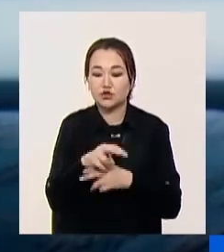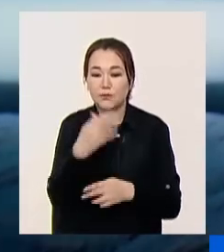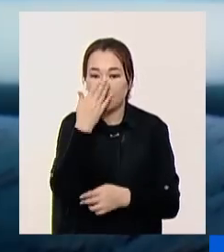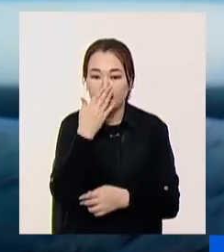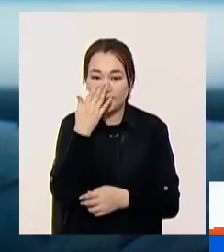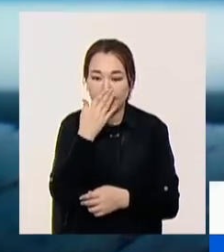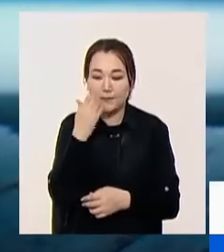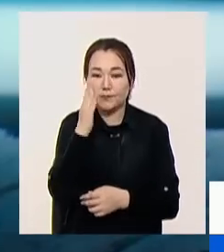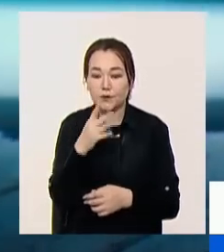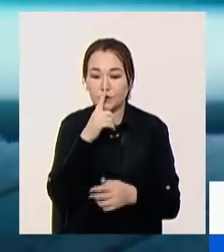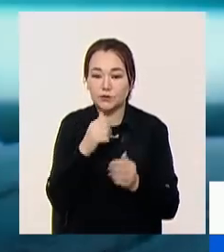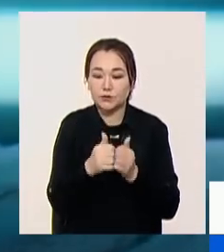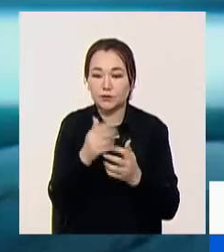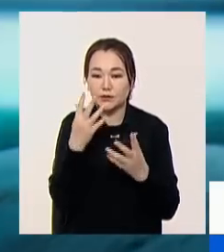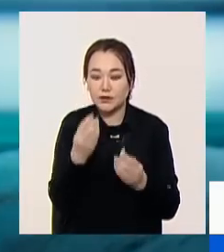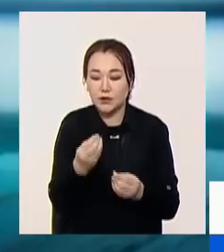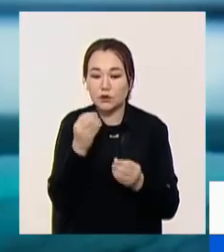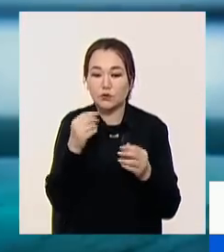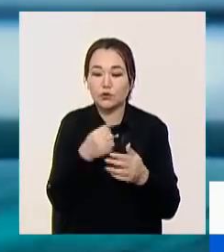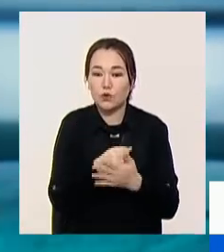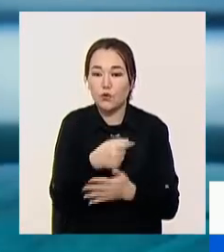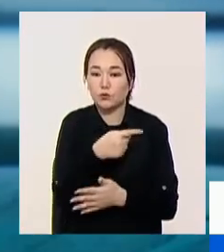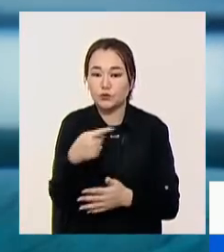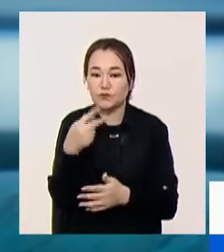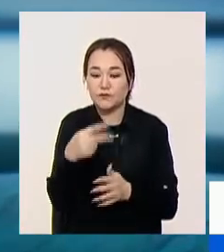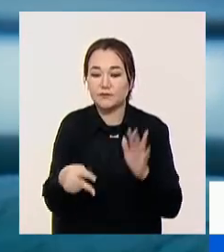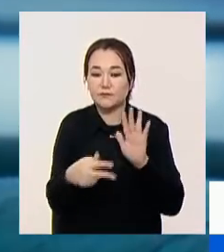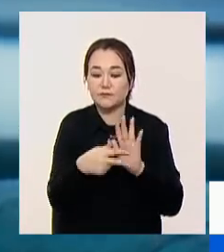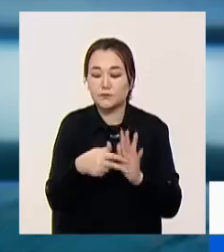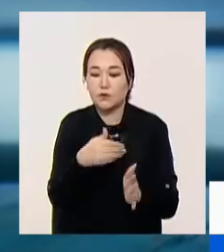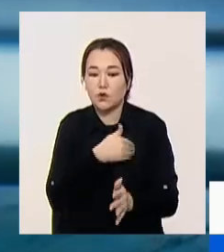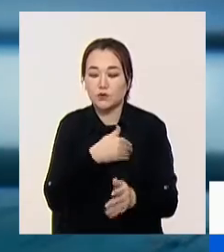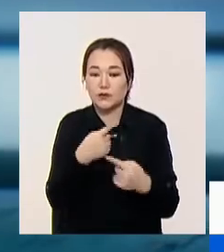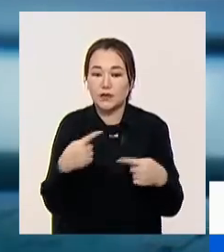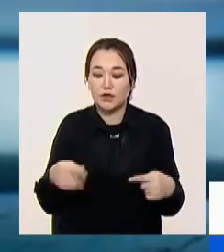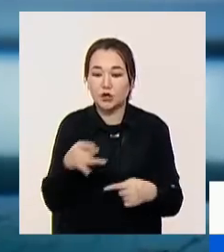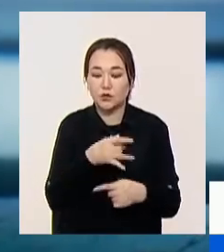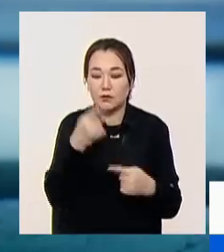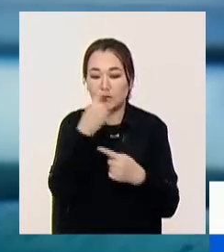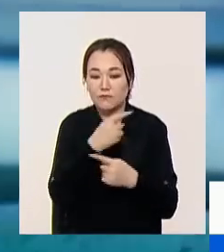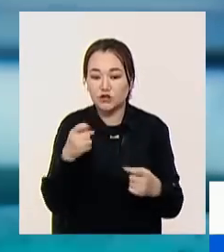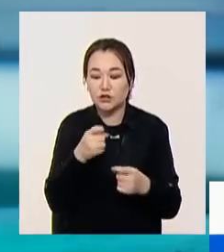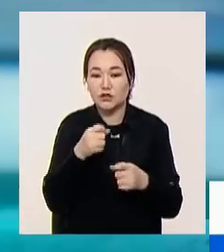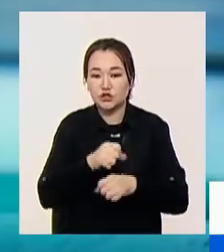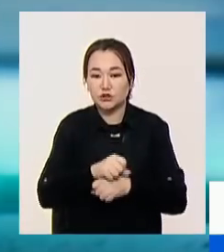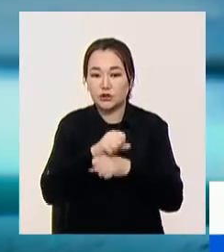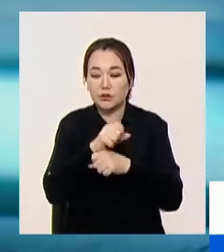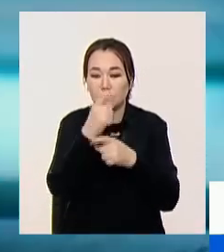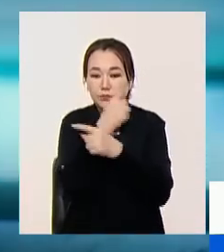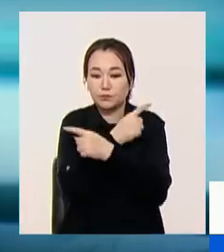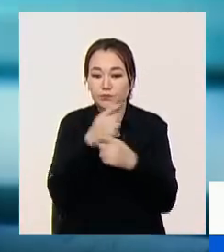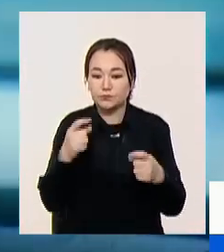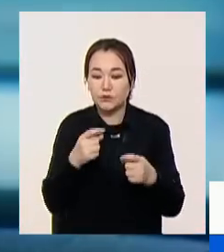В ближайшие дни синоптики прогнозируют до минус 28 градусов. В некоторых регионах объявили штормовое предупреждение.